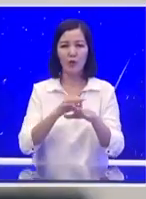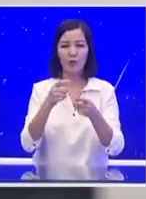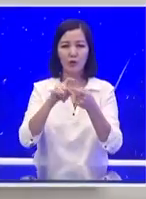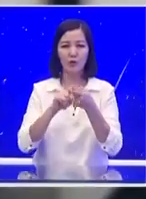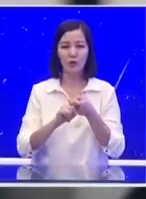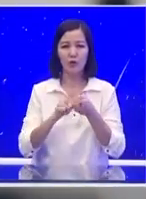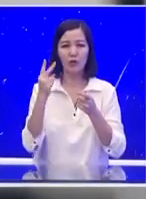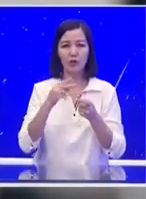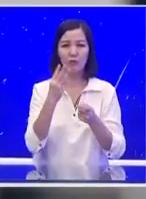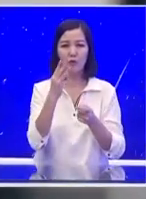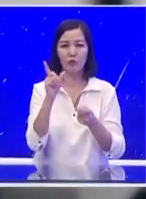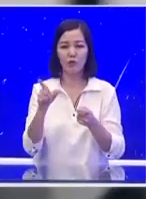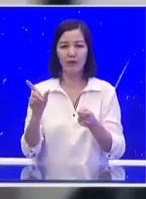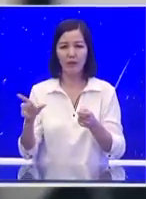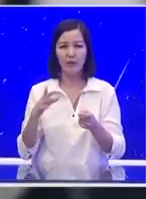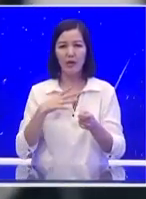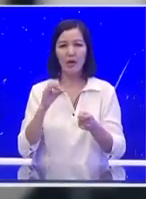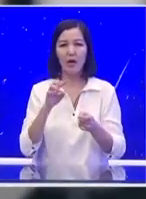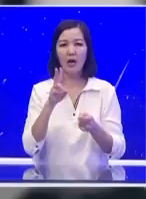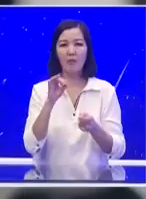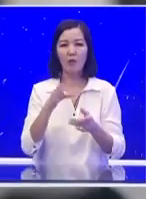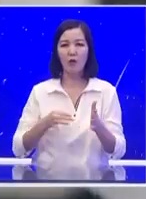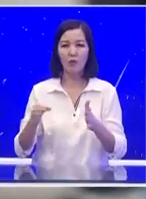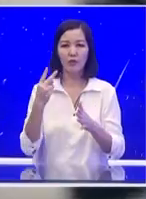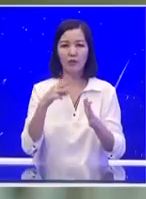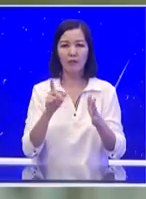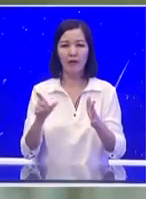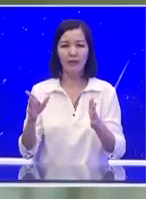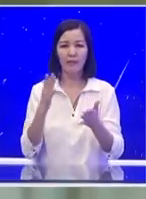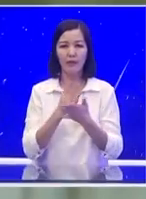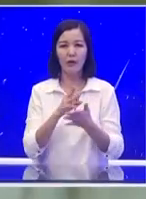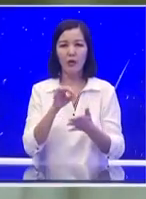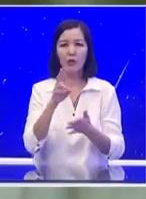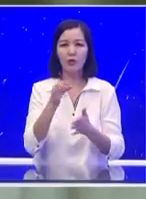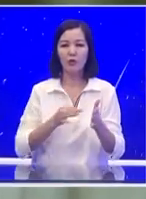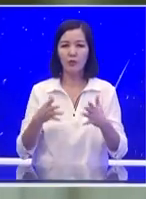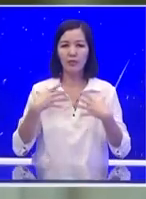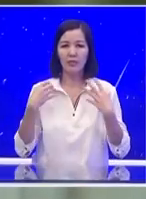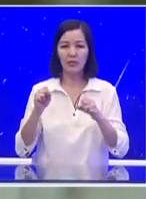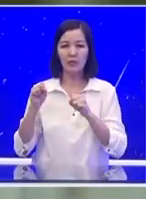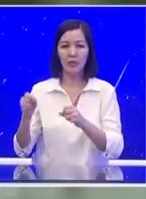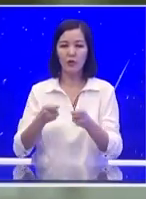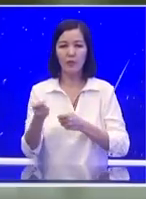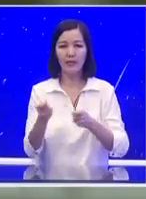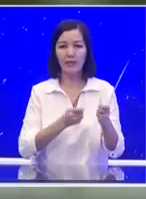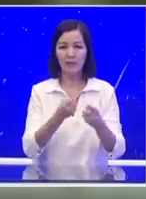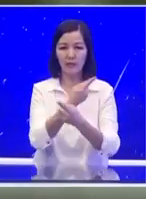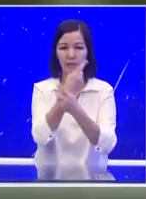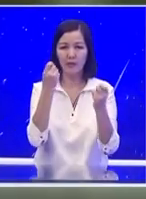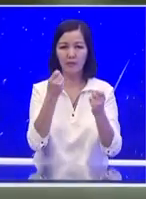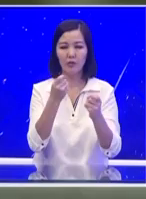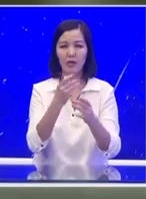індетін жұқтырғандар саны 23, ал Ақмола облысында 20 адам бар. Түркістан облыстық денсаулық сақтау басқармасының